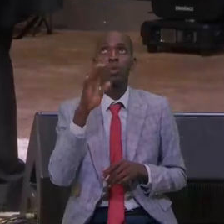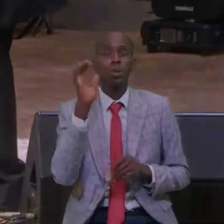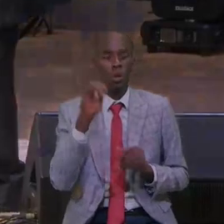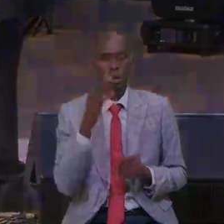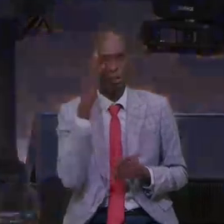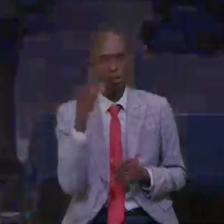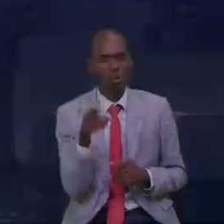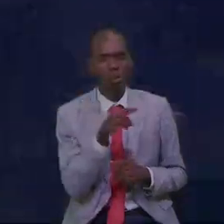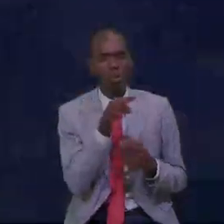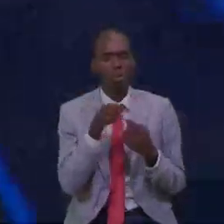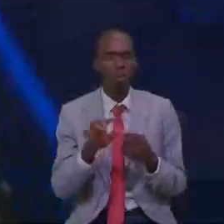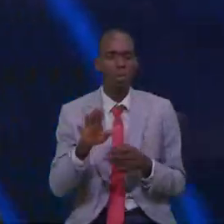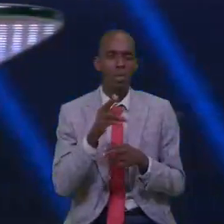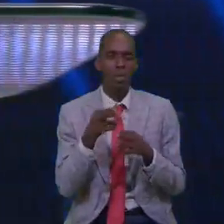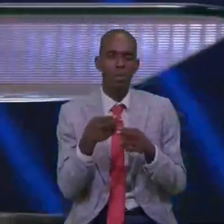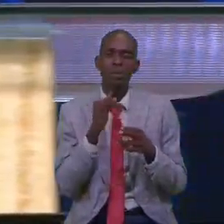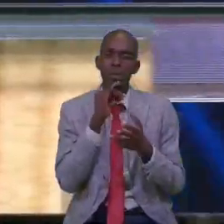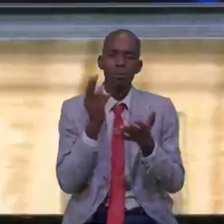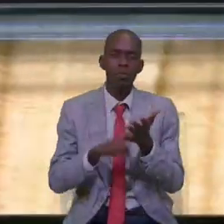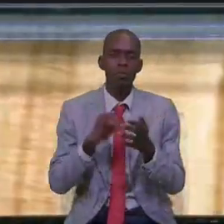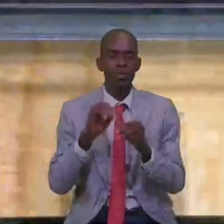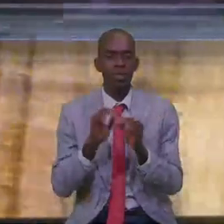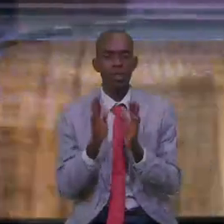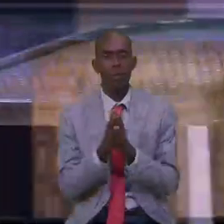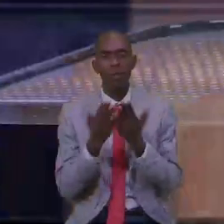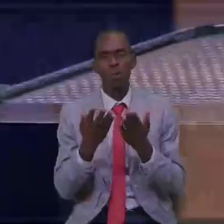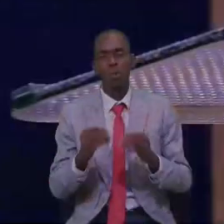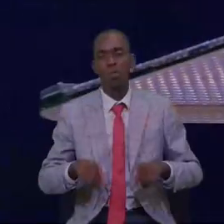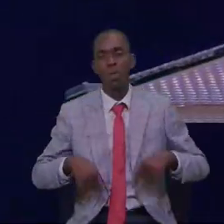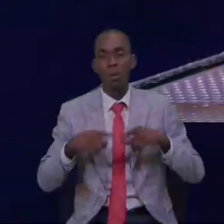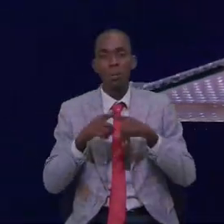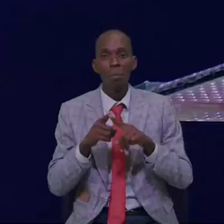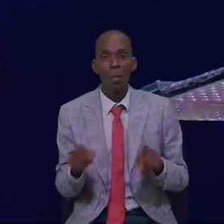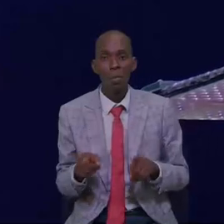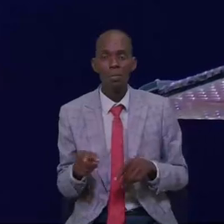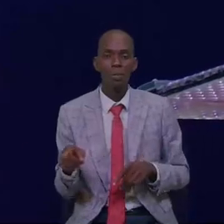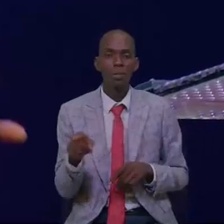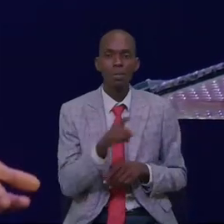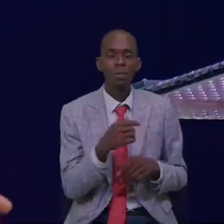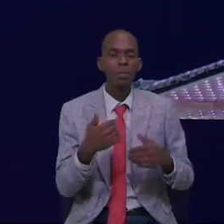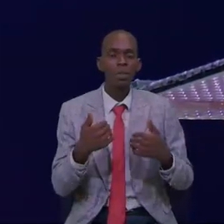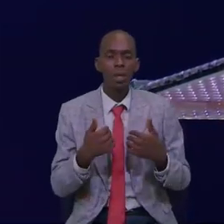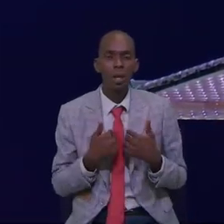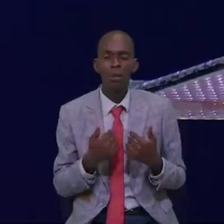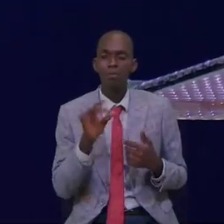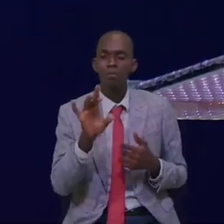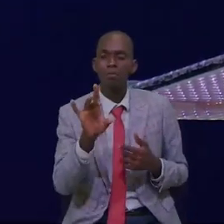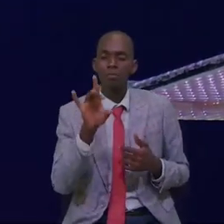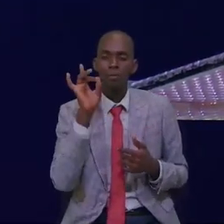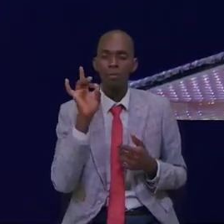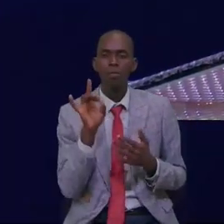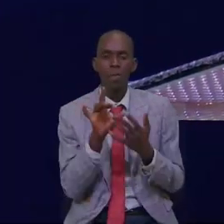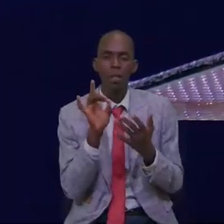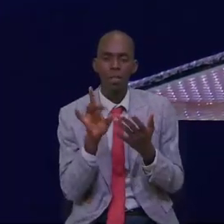leurs noms sont entrés dans le livre de vie. Mais ces gens préfèrent leur religion